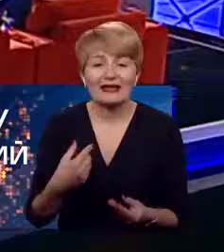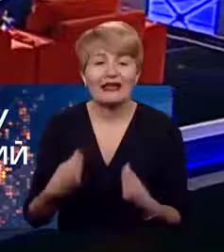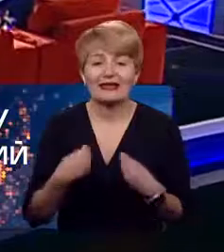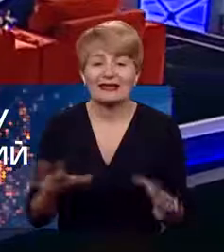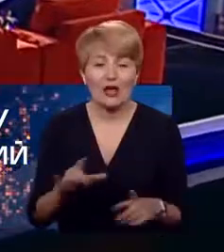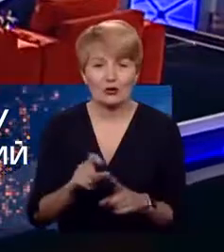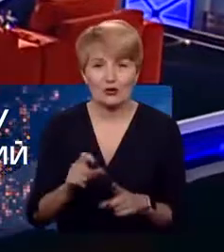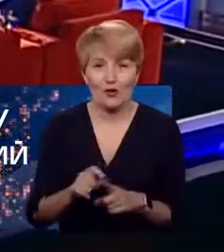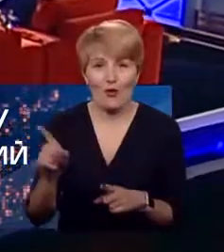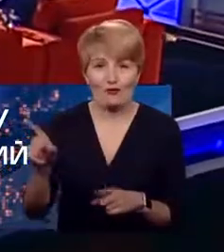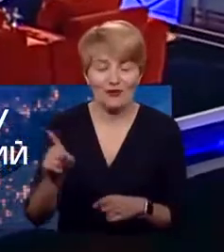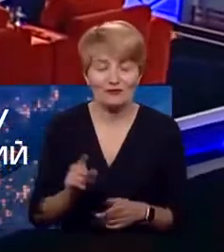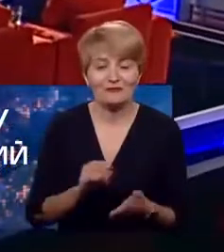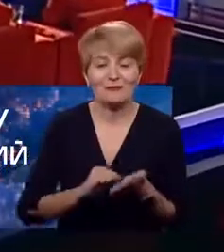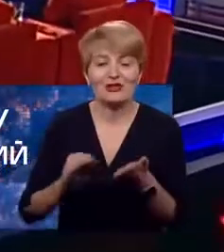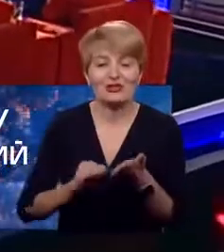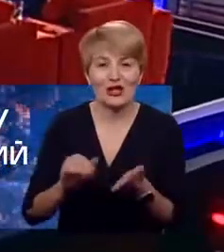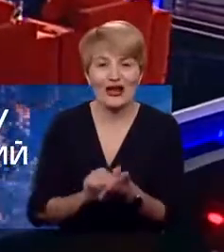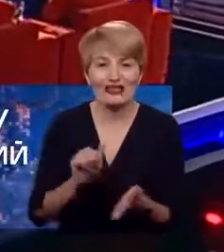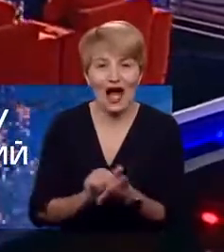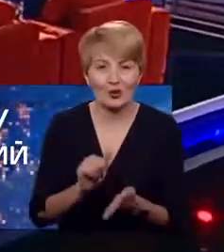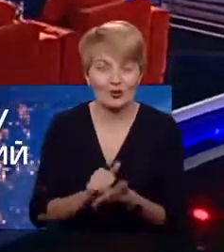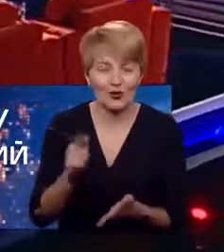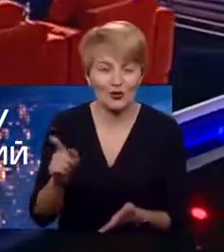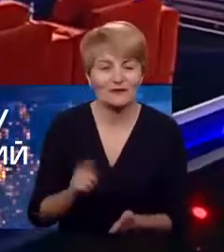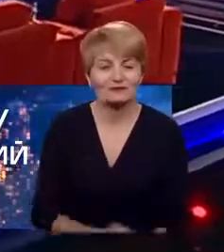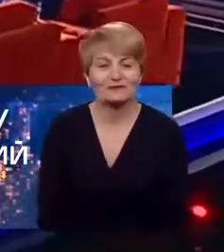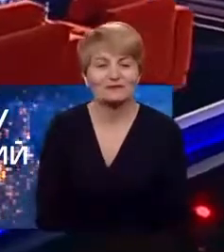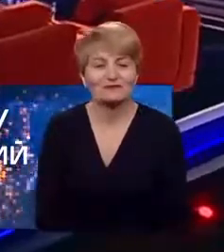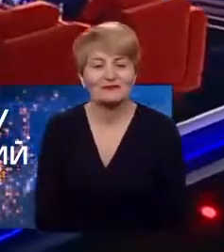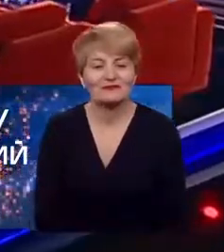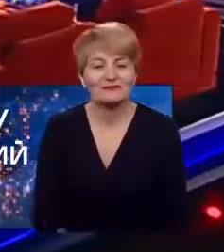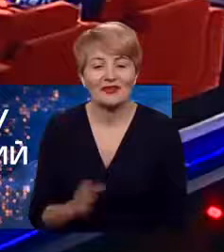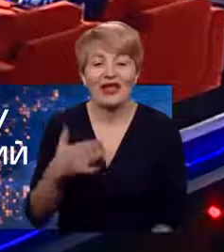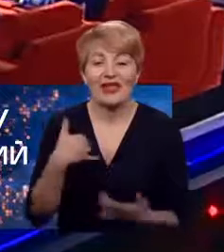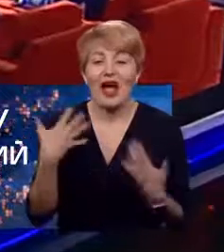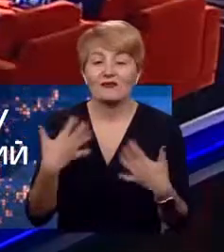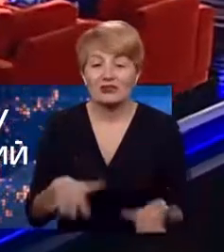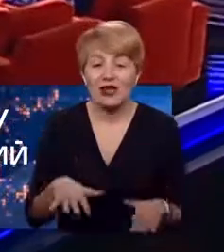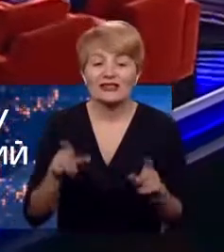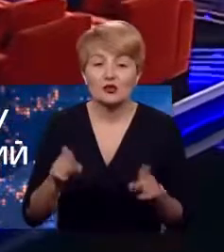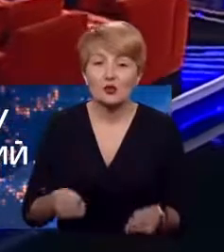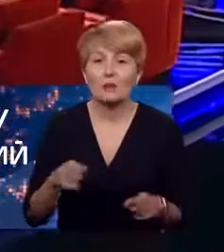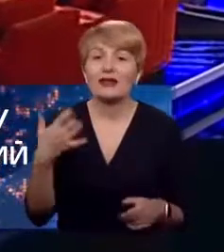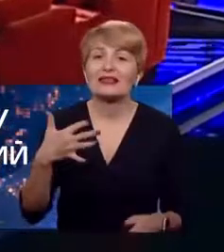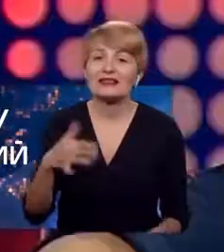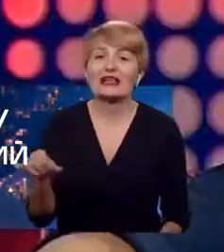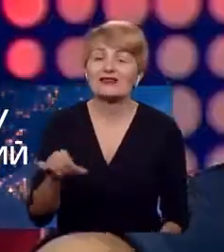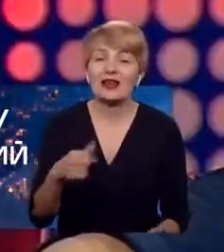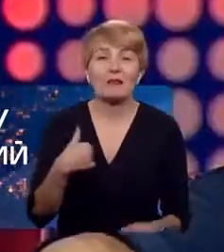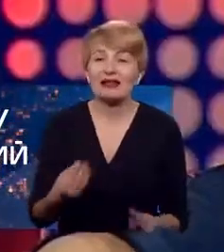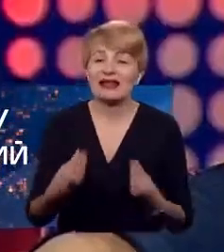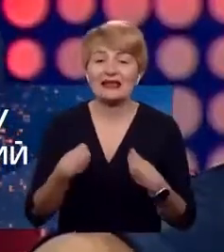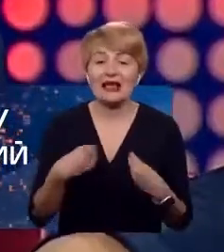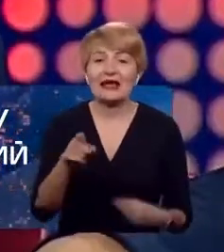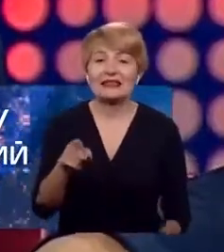Да? Будь ласка, всі пишіть туди, що я вже сиджу 50 хвилин. 50 що хвилин. Цей